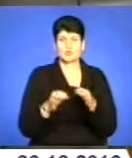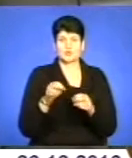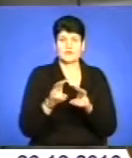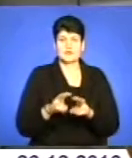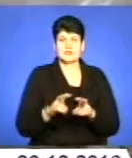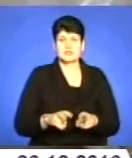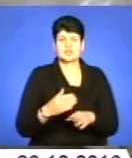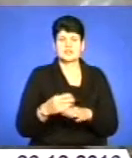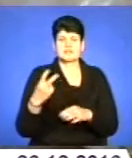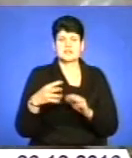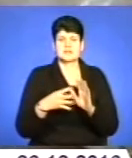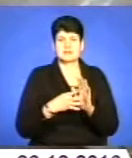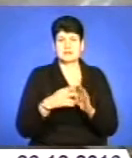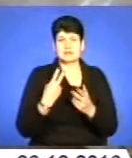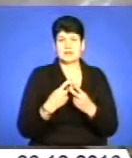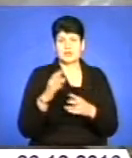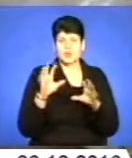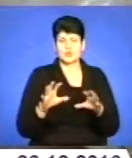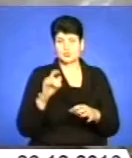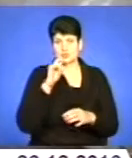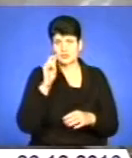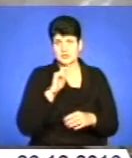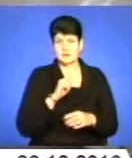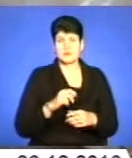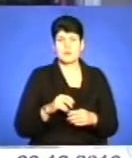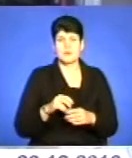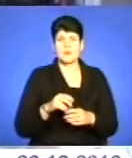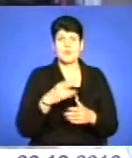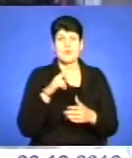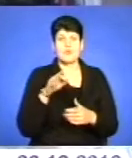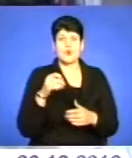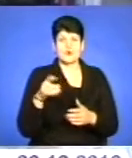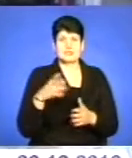129 частина 1 Кримінального кодексу України «Погроза вбивством». Триває слідство.